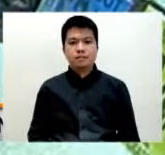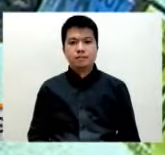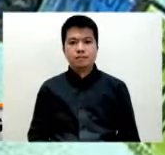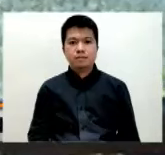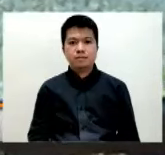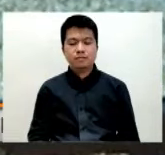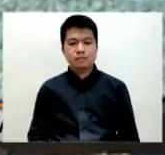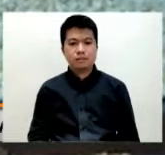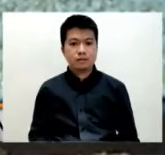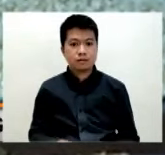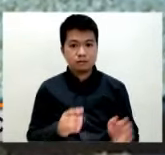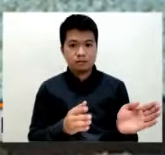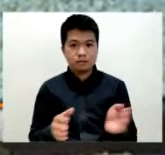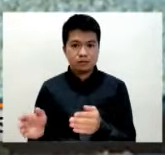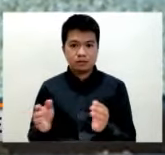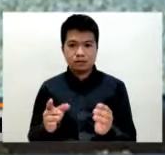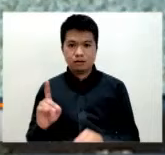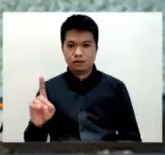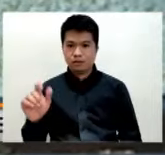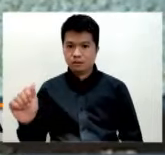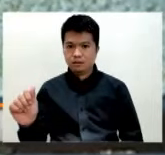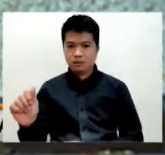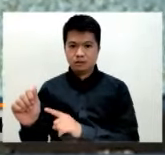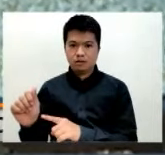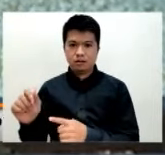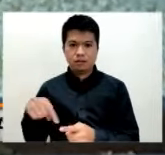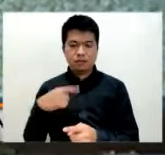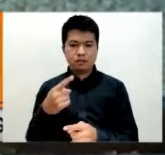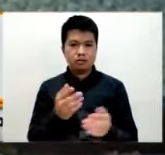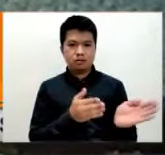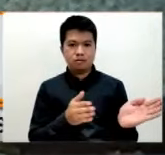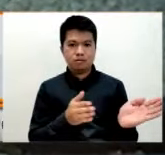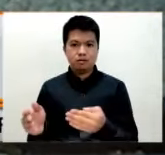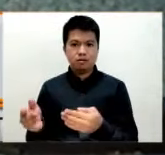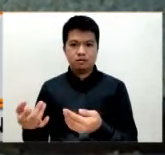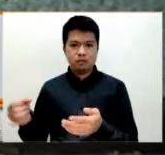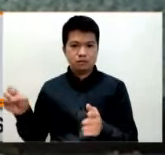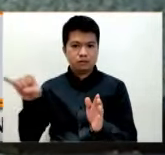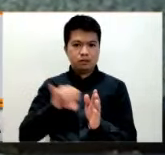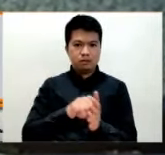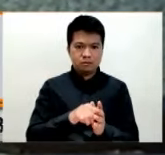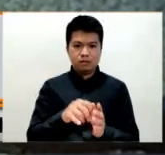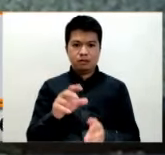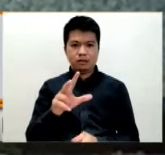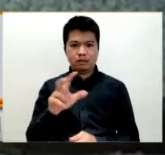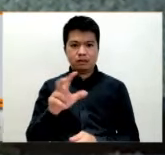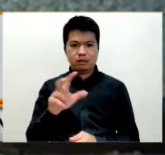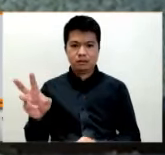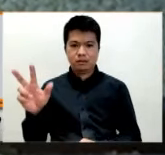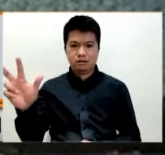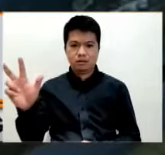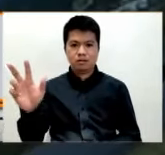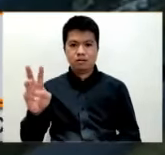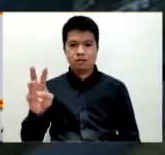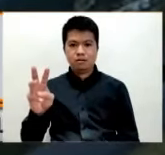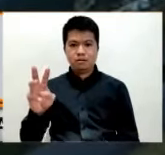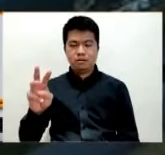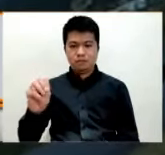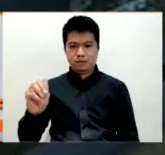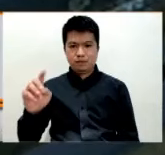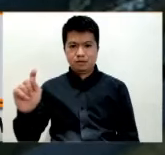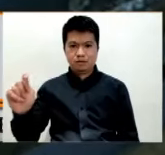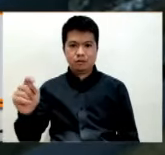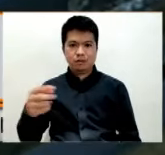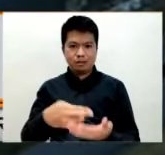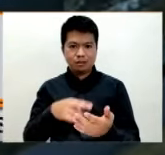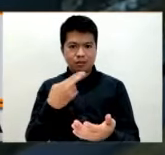Pinaplansya na ng Department of Agriculture ang plano nitong mag-angkat ng mayigit 363,000 metric tons ng bigas para tiyaking